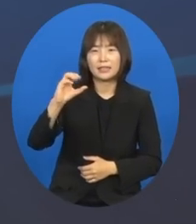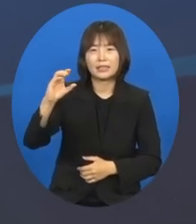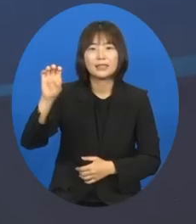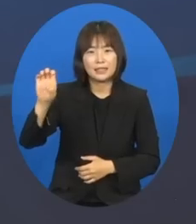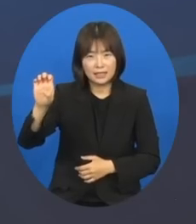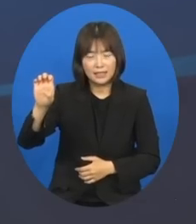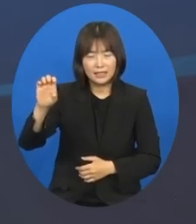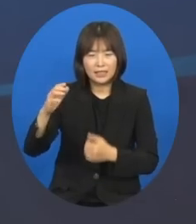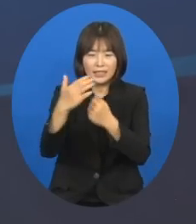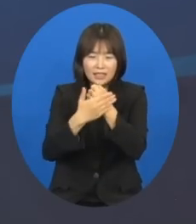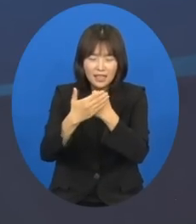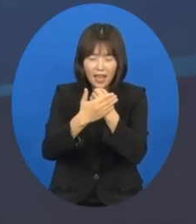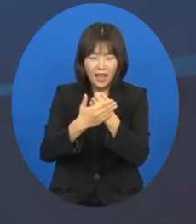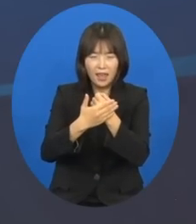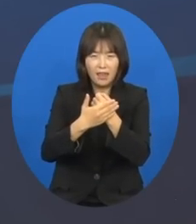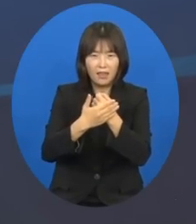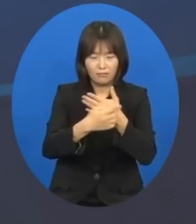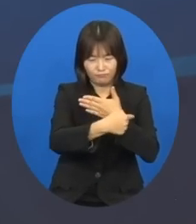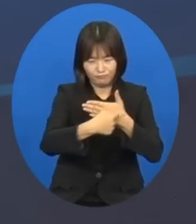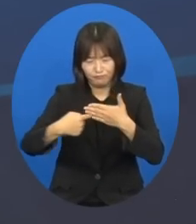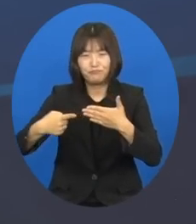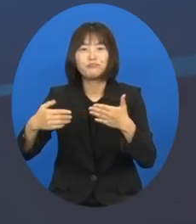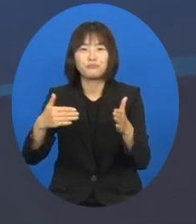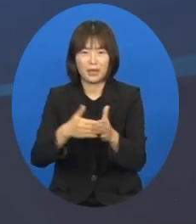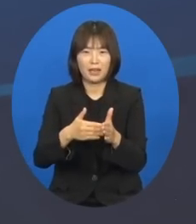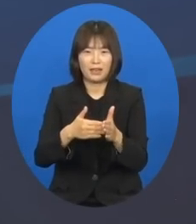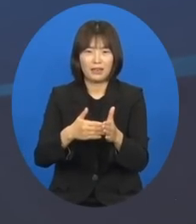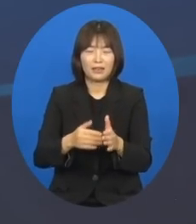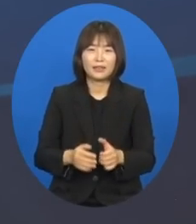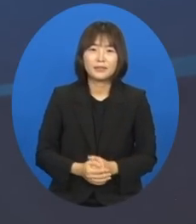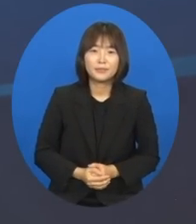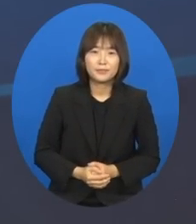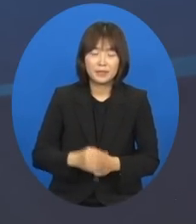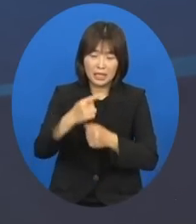1년간 세워 두었습니다 1년간 세워두고